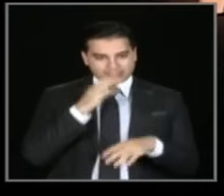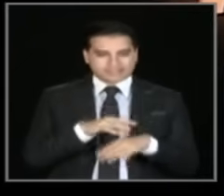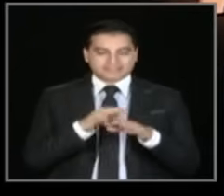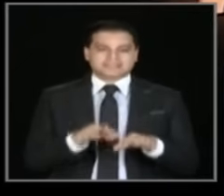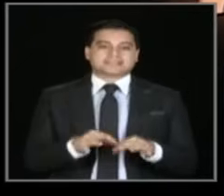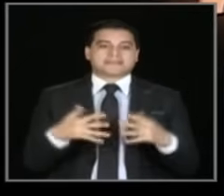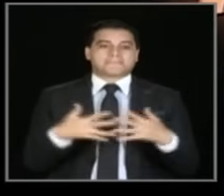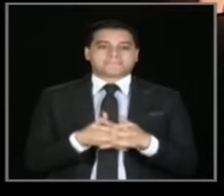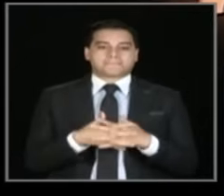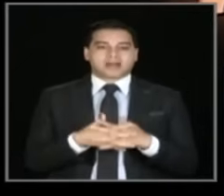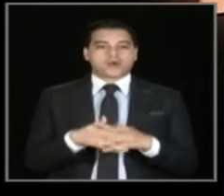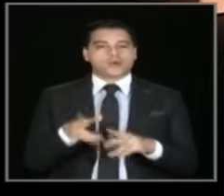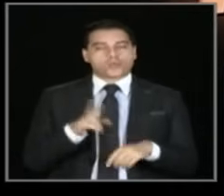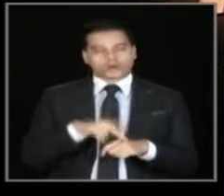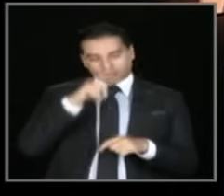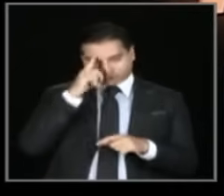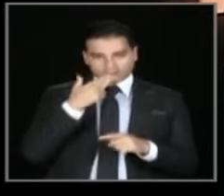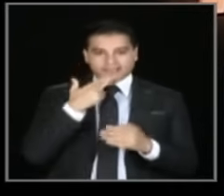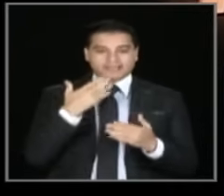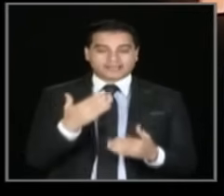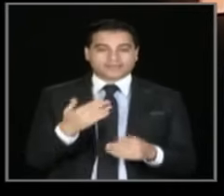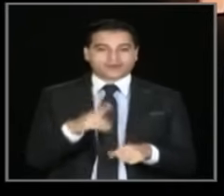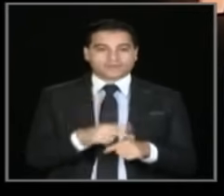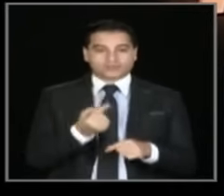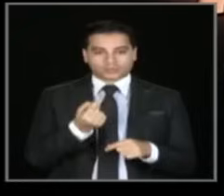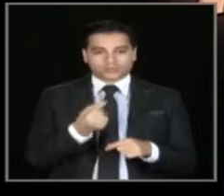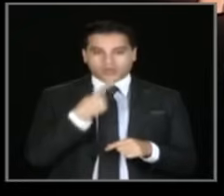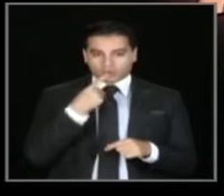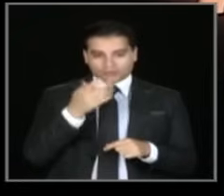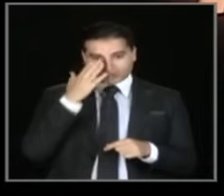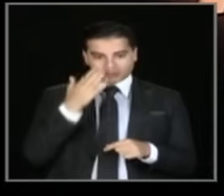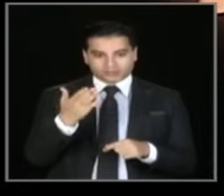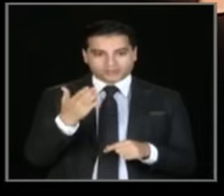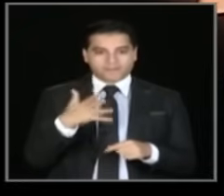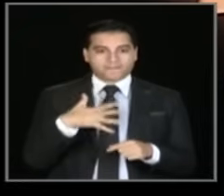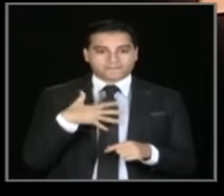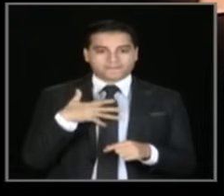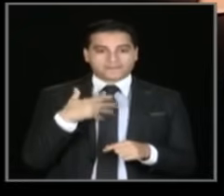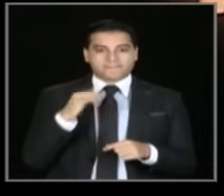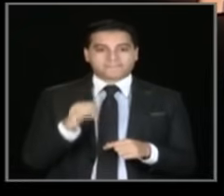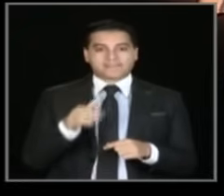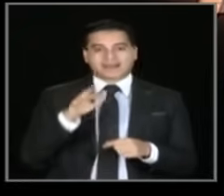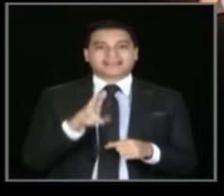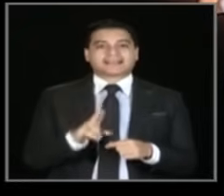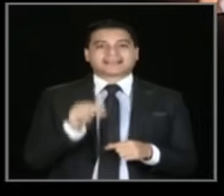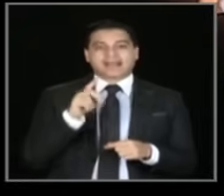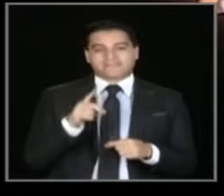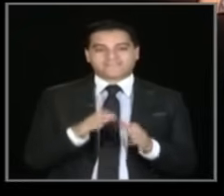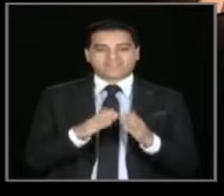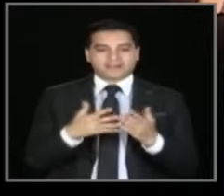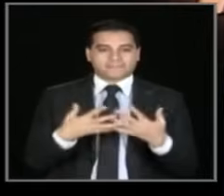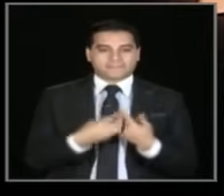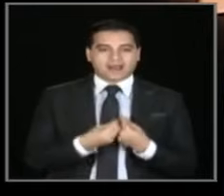مره نلعب قصادهم، فخير ان شاء الله. وبعد اذن حضرتك كنت عاوز بس اوجه الشكر لمهتاب، هي كانت معايا في الفريق السنه اللي